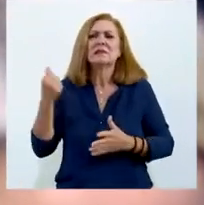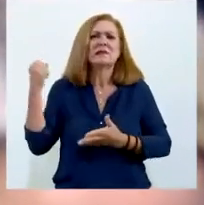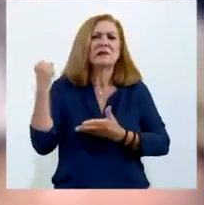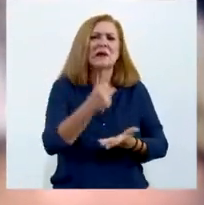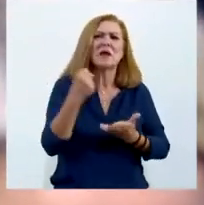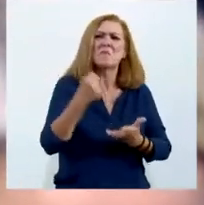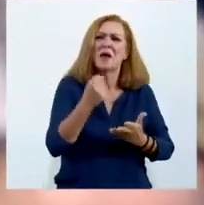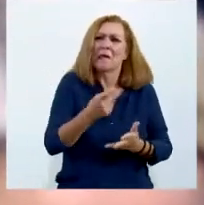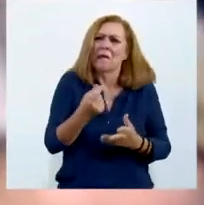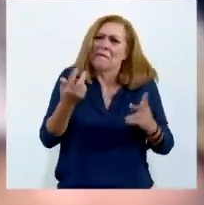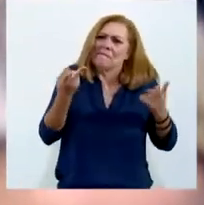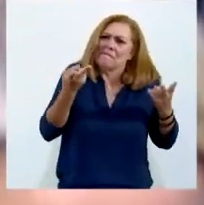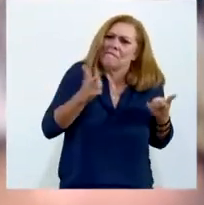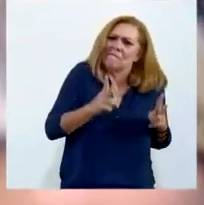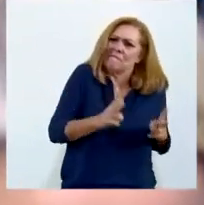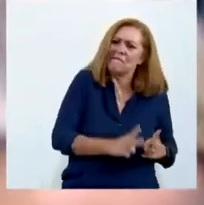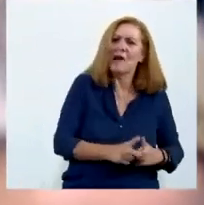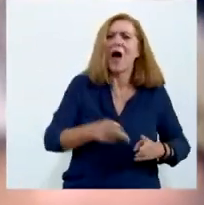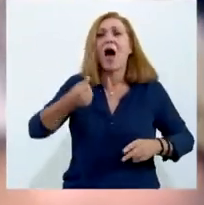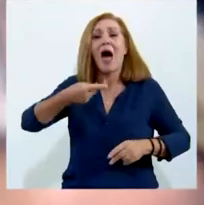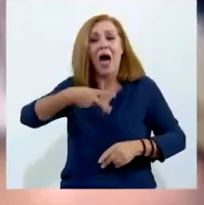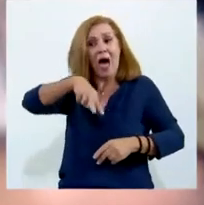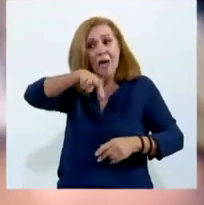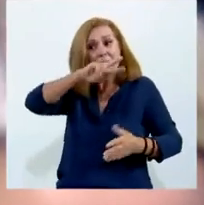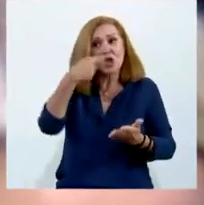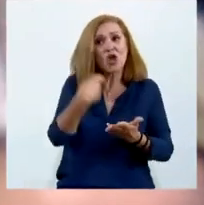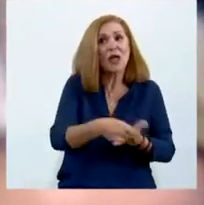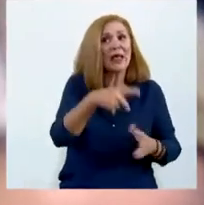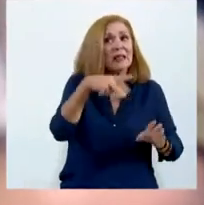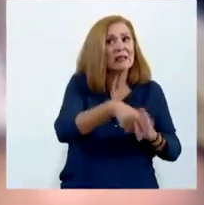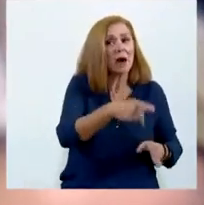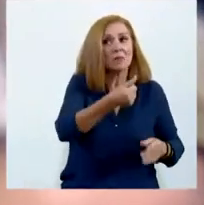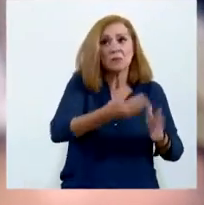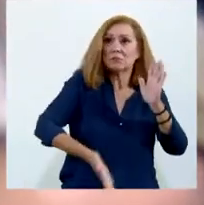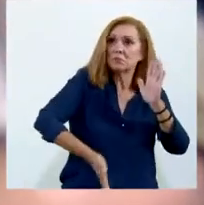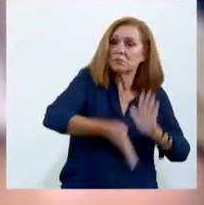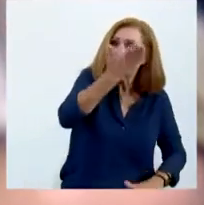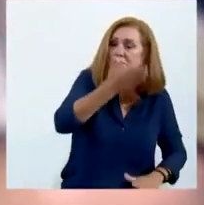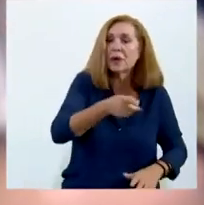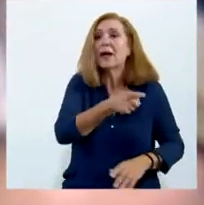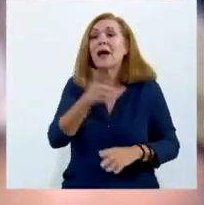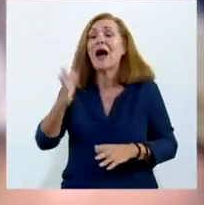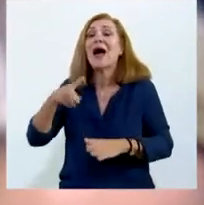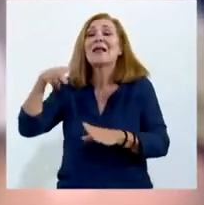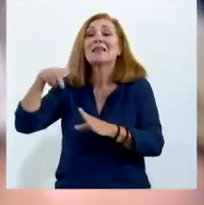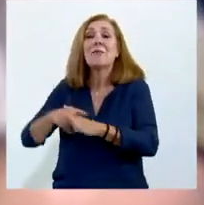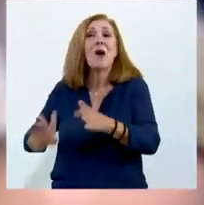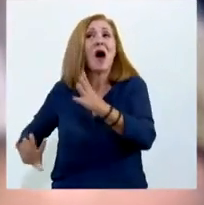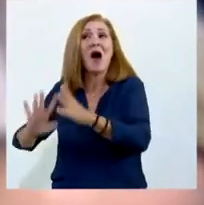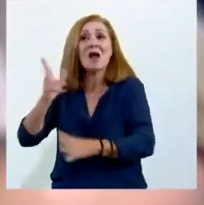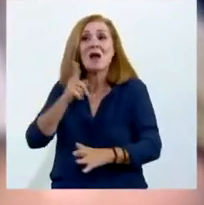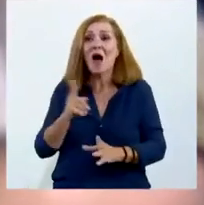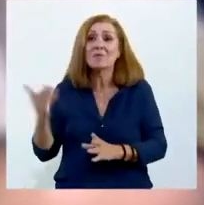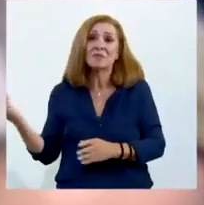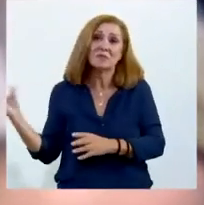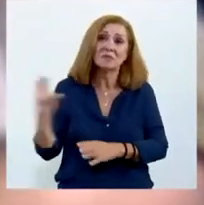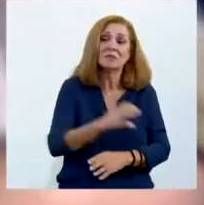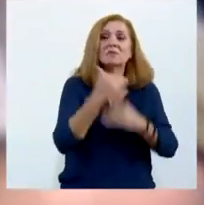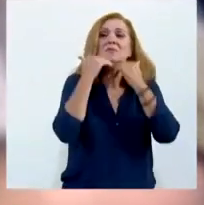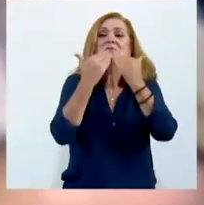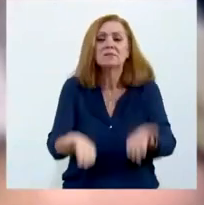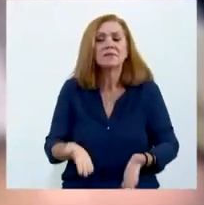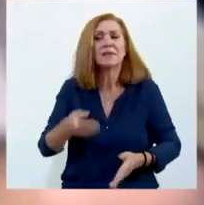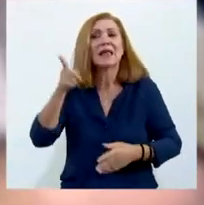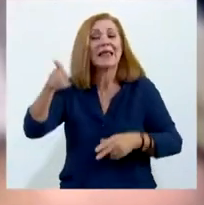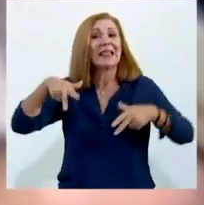χρηματοδότησης με ιστορικά υψηλά επιτόκια. Και διαμαρτύρονται ότι δεν έχουν και πρόσβαση στα κονδύλια του Ταμείου Ανάκαμψης. Υπάρχει σχέδιο από την κυβέρνηση